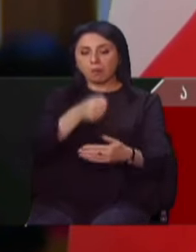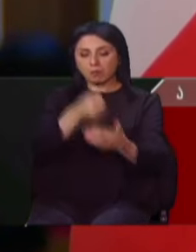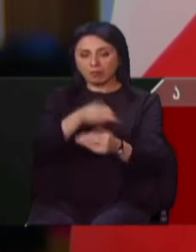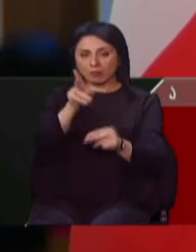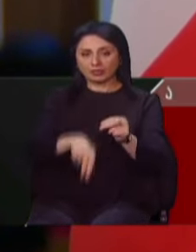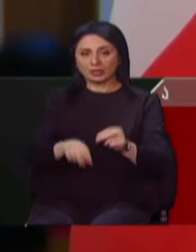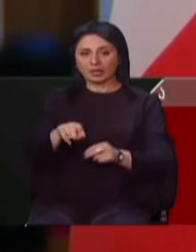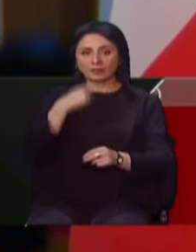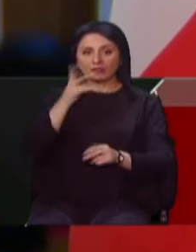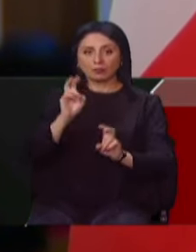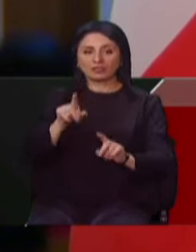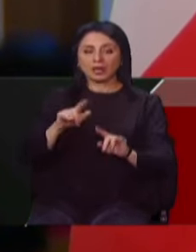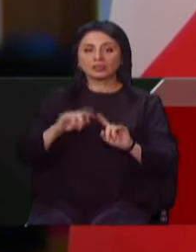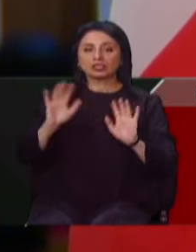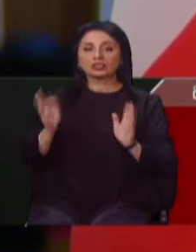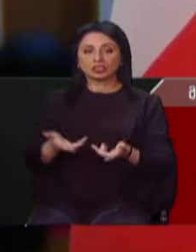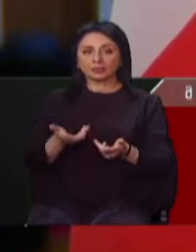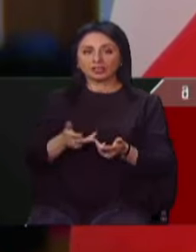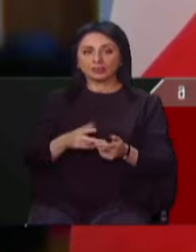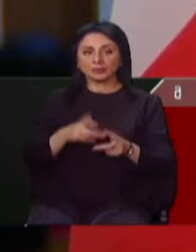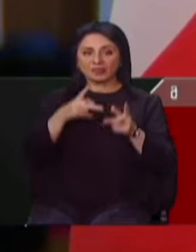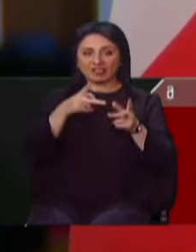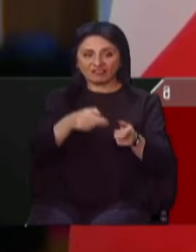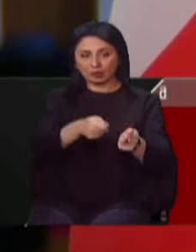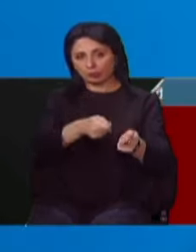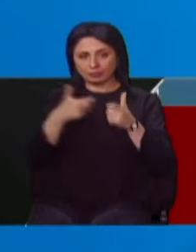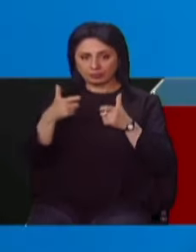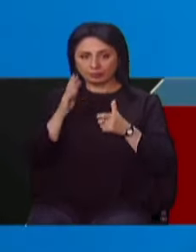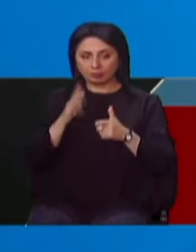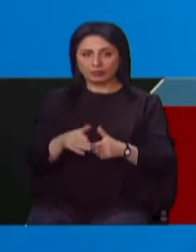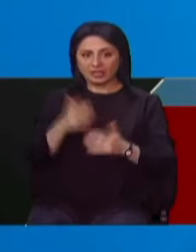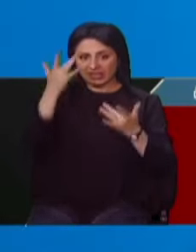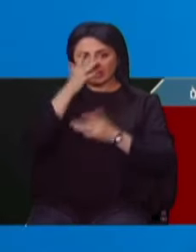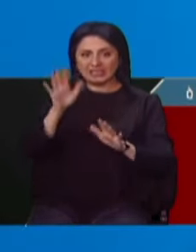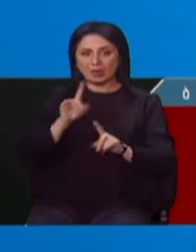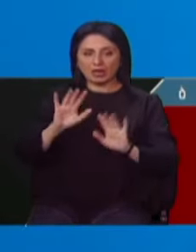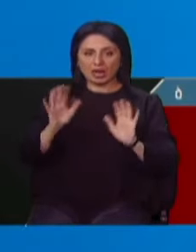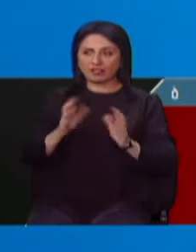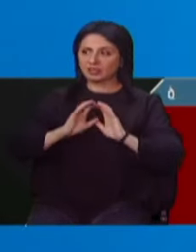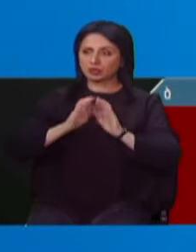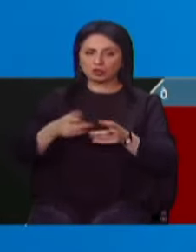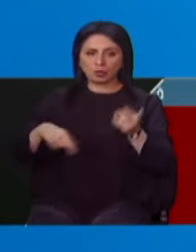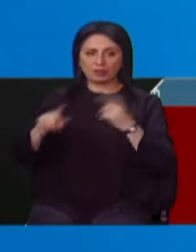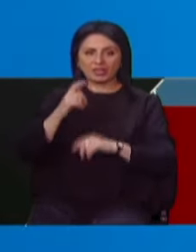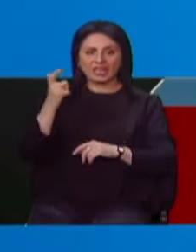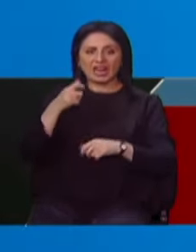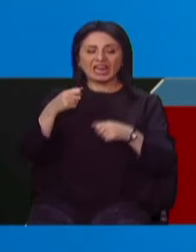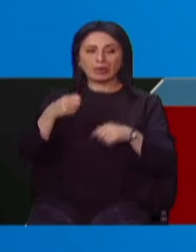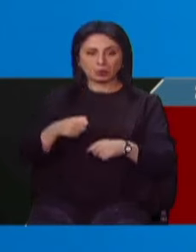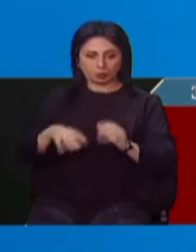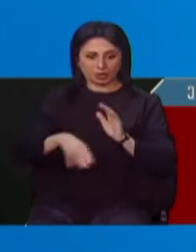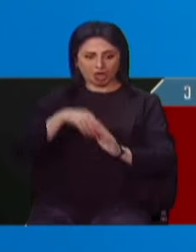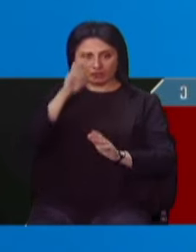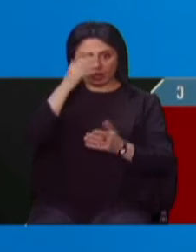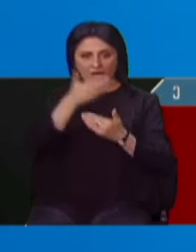ბოლომდე, რა თქმა უნდა, უგულისხმობ ამ შემთხვევაში ვეტოს დაძლევასაც. წარმოუდგენელი რაღაც ხდება მთელ მსოფლიოში, ლეგიტიმურად არჩეული